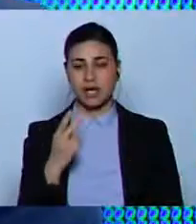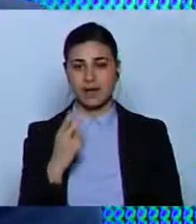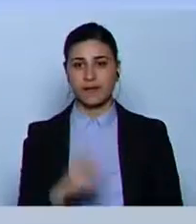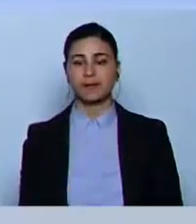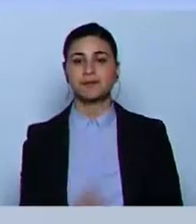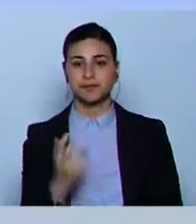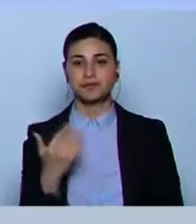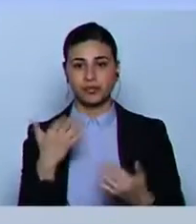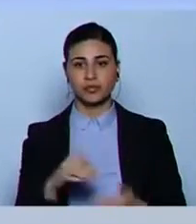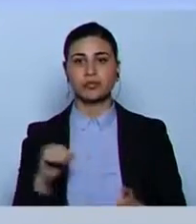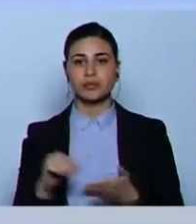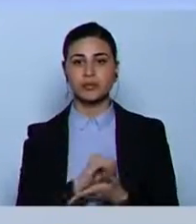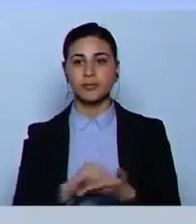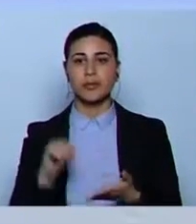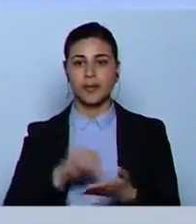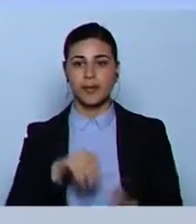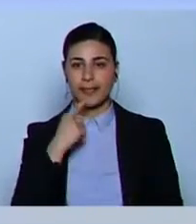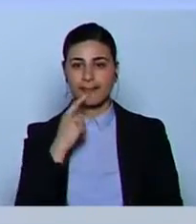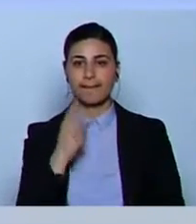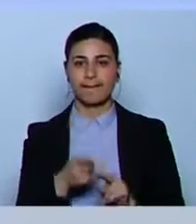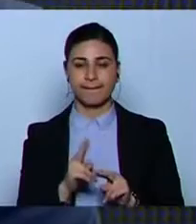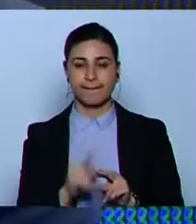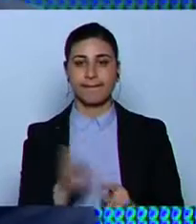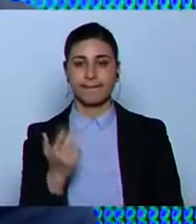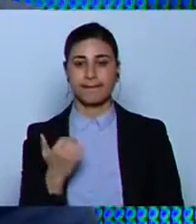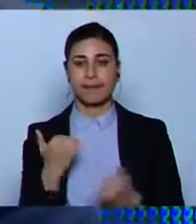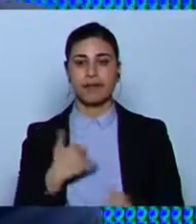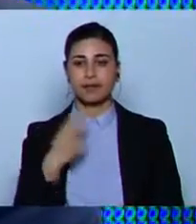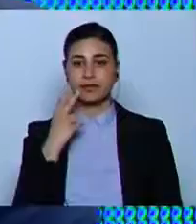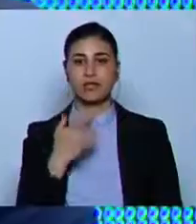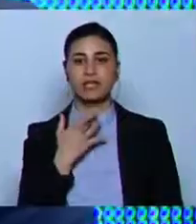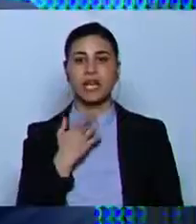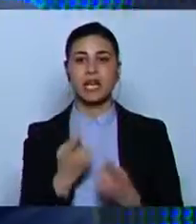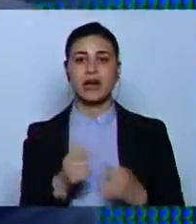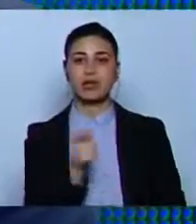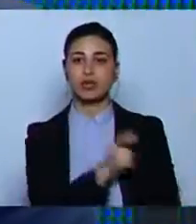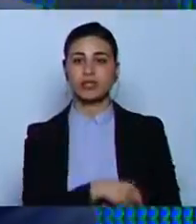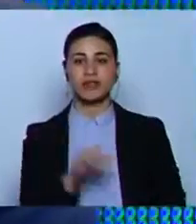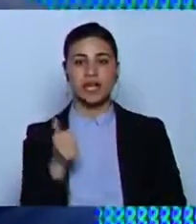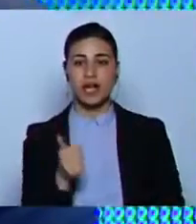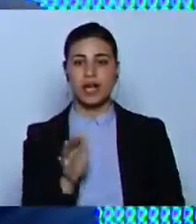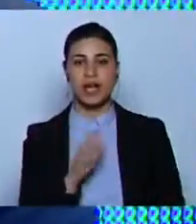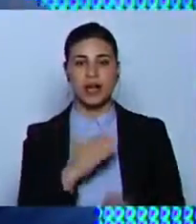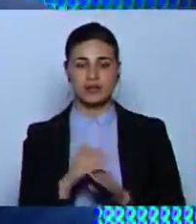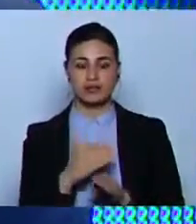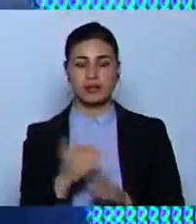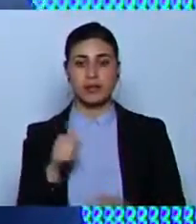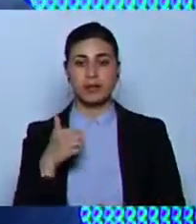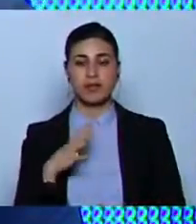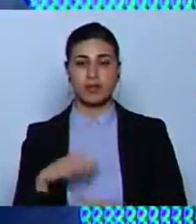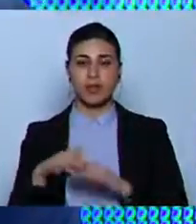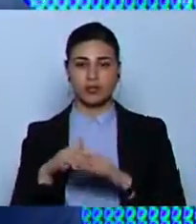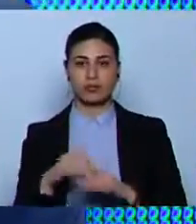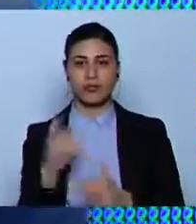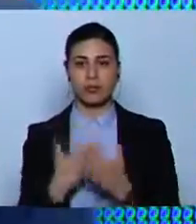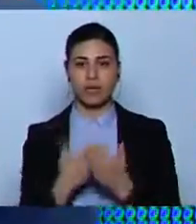მას დეკლარირებული აქვს, რომ ის მიზნებს დღეს მაგალითად მოპირდაც ხედავ როგორ საკრებულოს წევრი, რომ არა თანმიმდევრულად ვიქცევით. ჯერ გამოიყო. აი მაგალითად ერთ